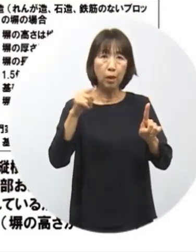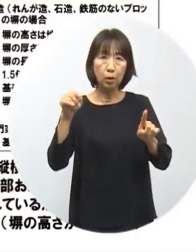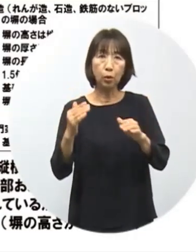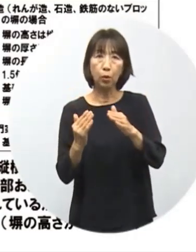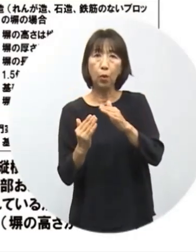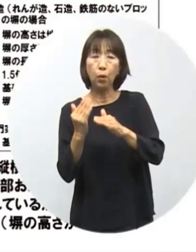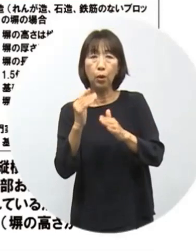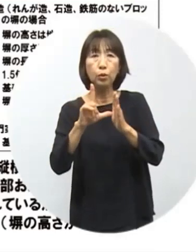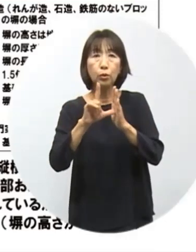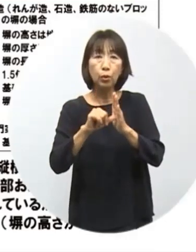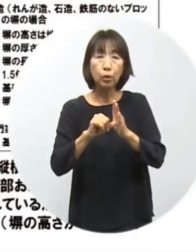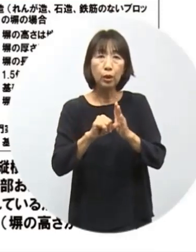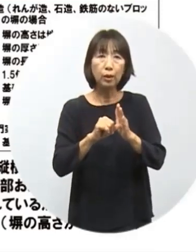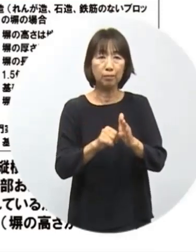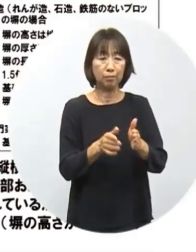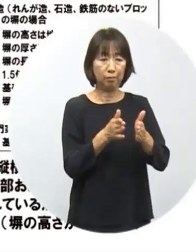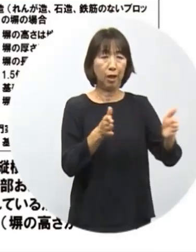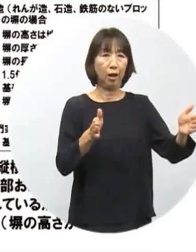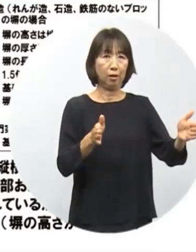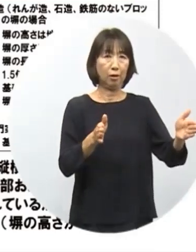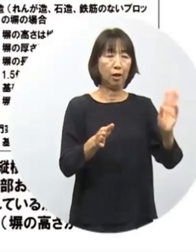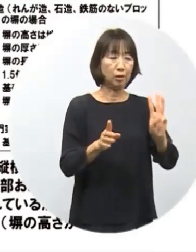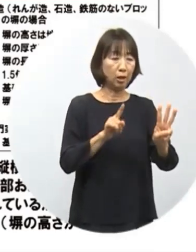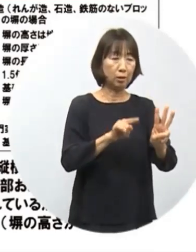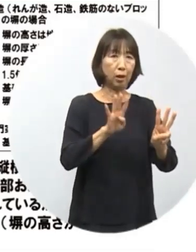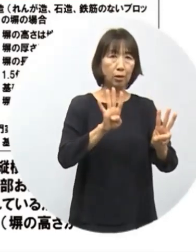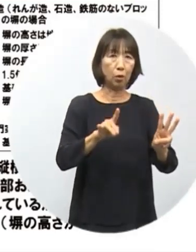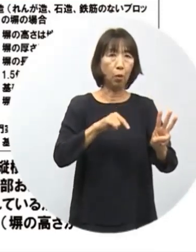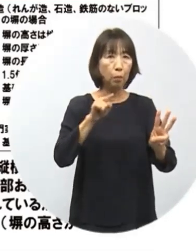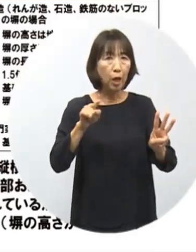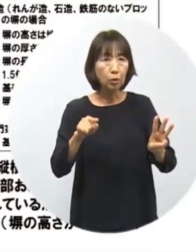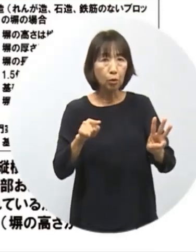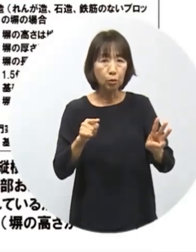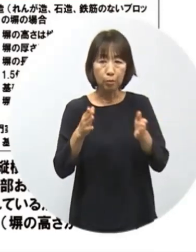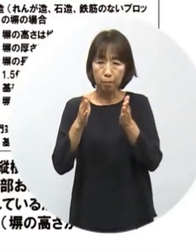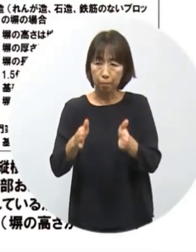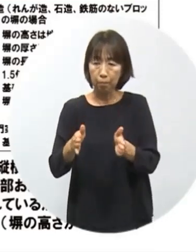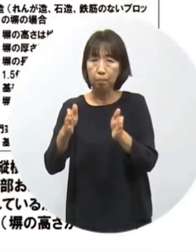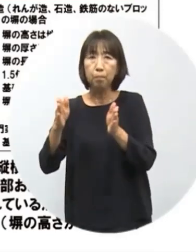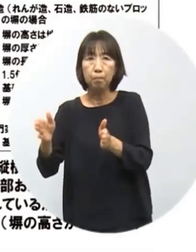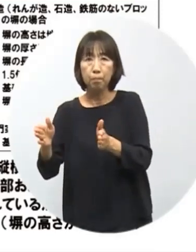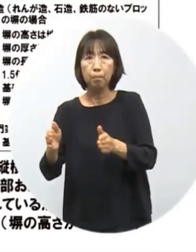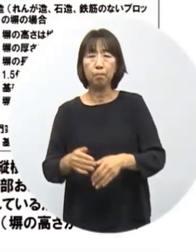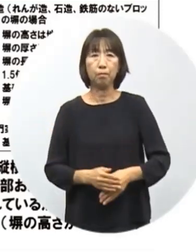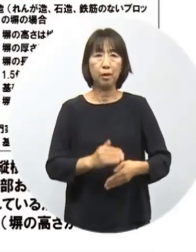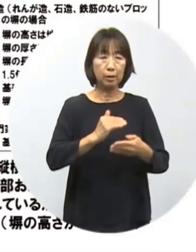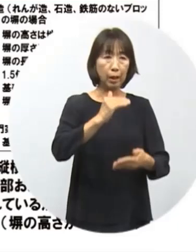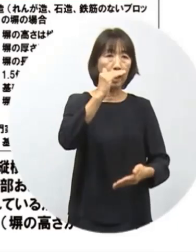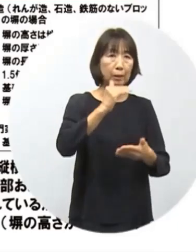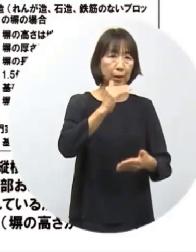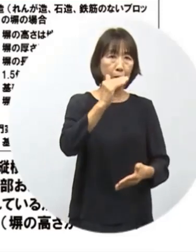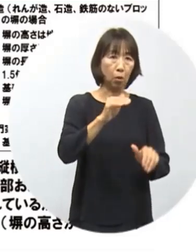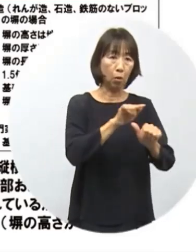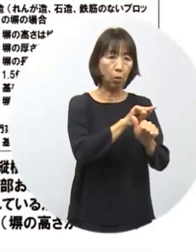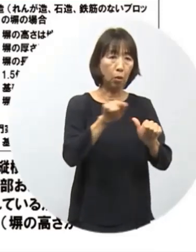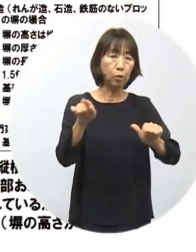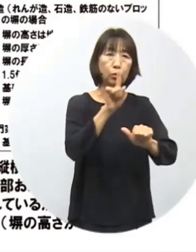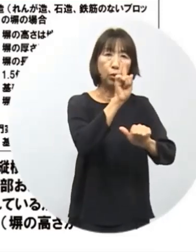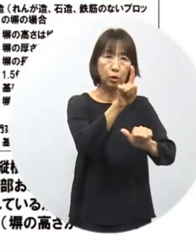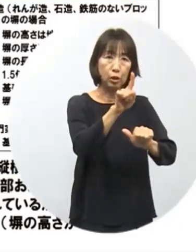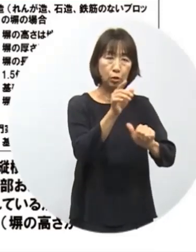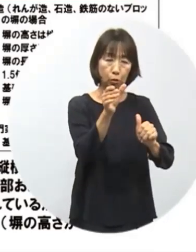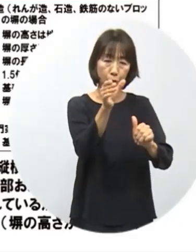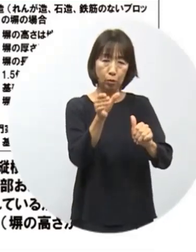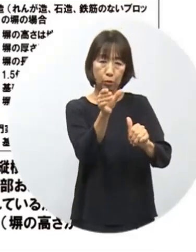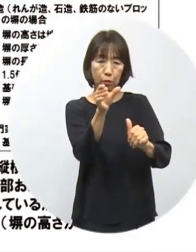合、塀の長さ 3.4 メートル以下ごとに塀の高さの5分の1以上の突き出し